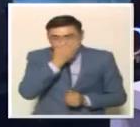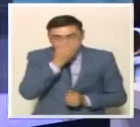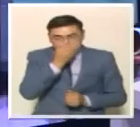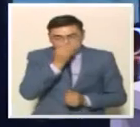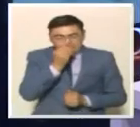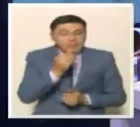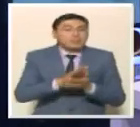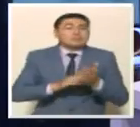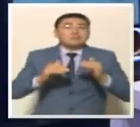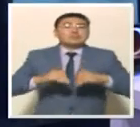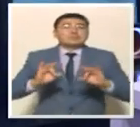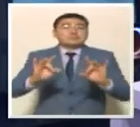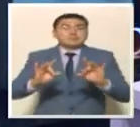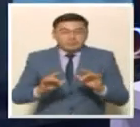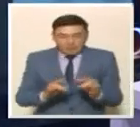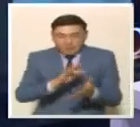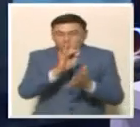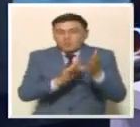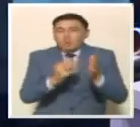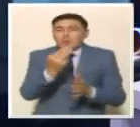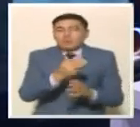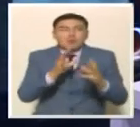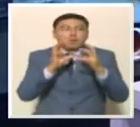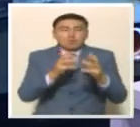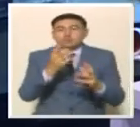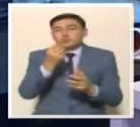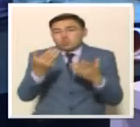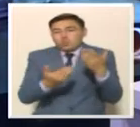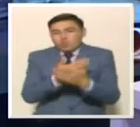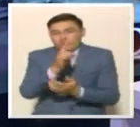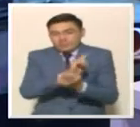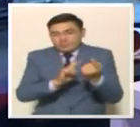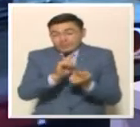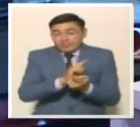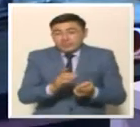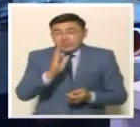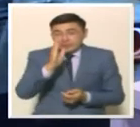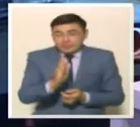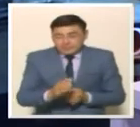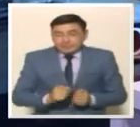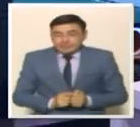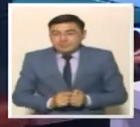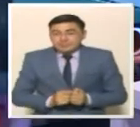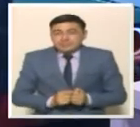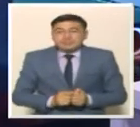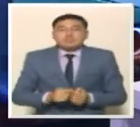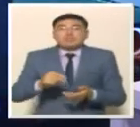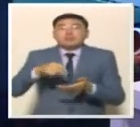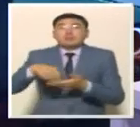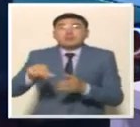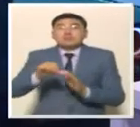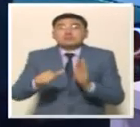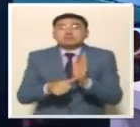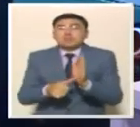Хабарым жалғастырамыз. Ақтауда қоғамдық көліктер тағы жаңартылады. Алдағы бір ай ішінде қалаға Каспий әлеуметтік кәсіпкерлік корпорациясы сатып алған 16 су